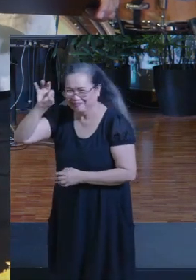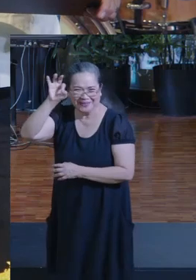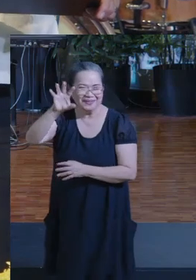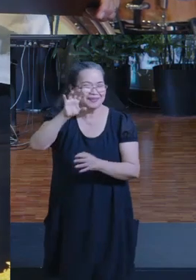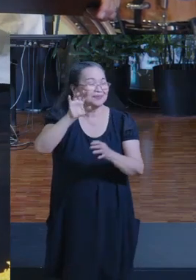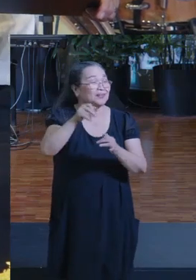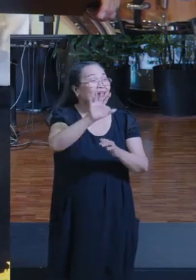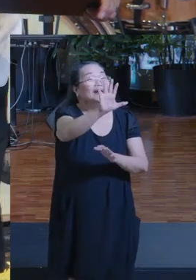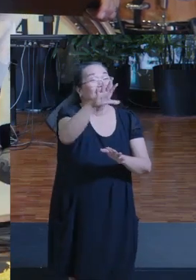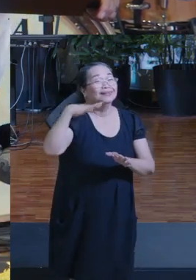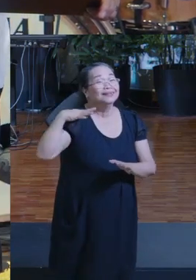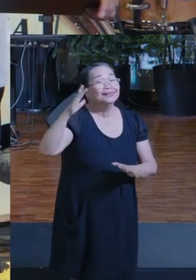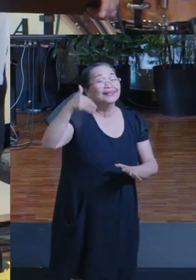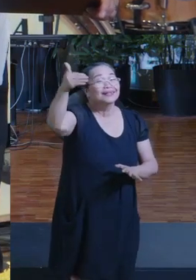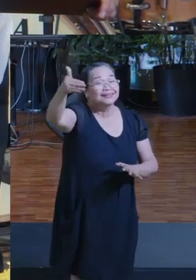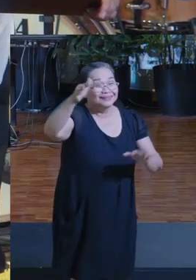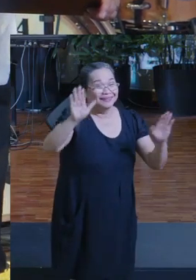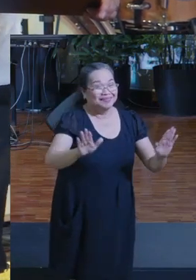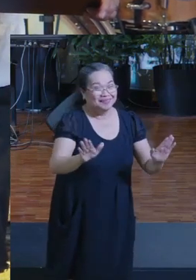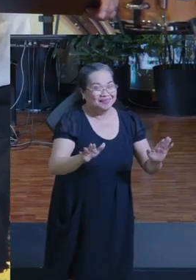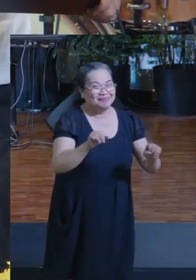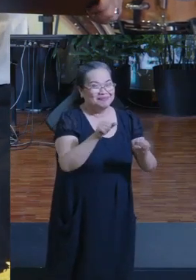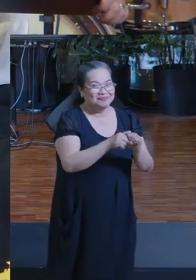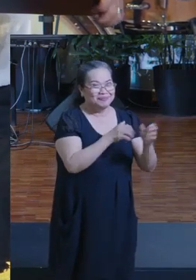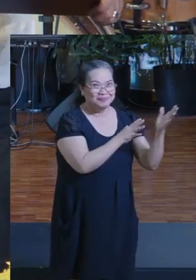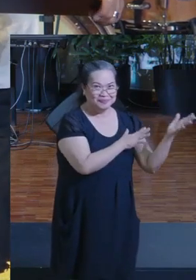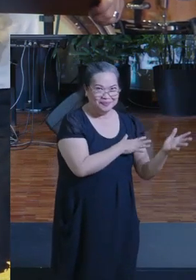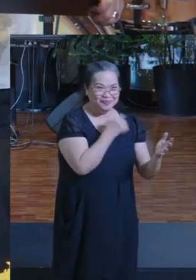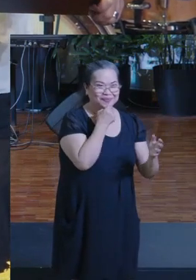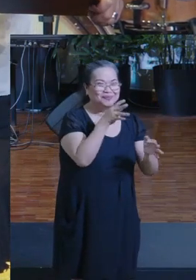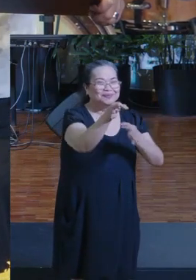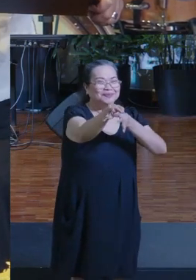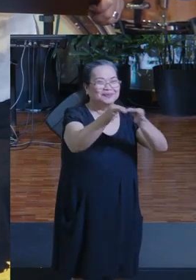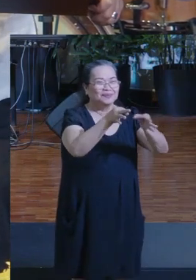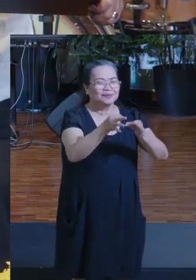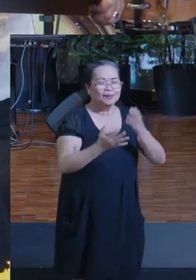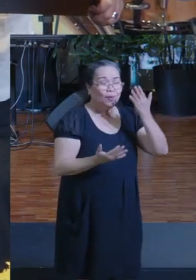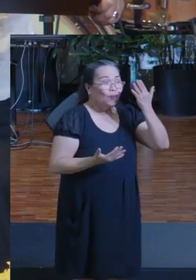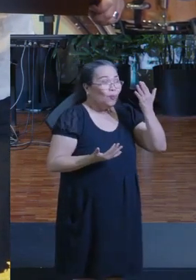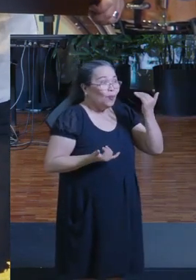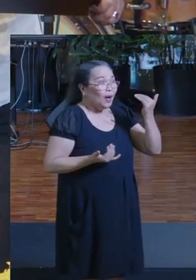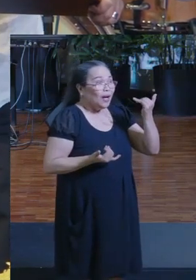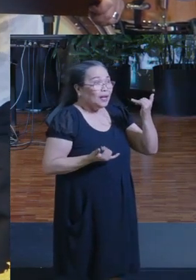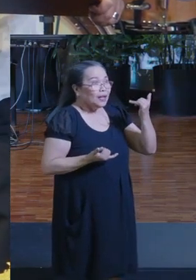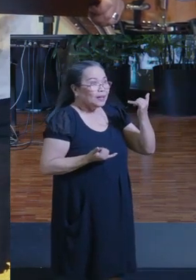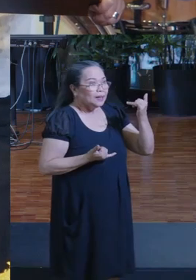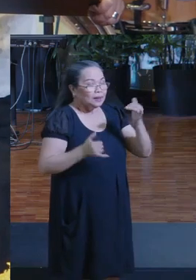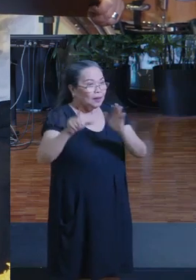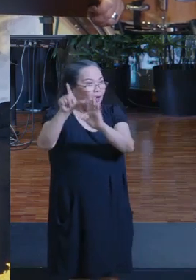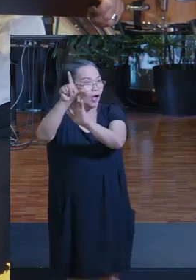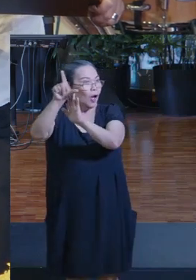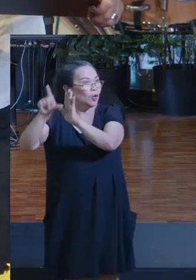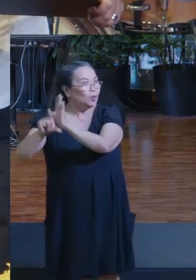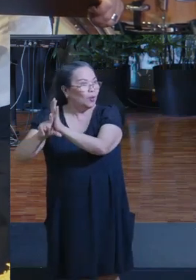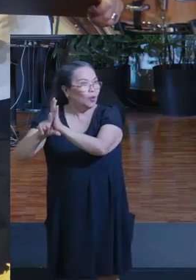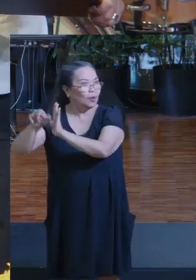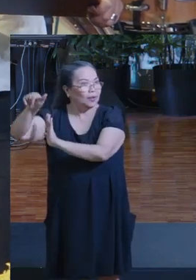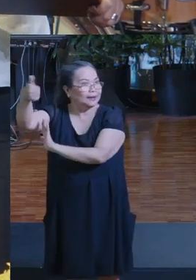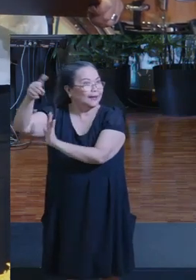And next time na yon, para mas maganda ang paliwanag, no? Why then the law? It was added because